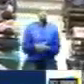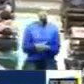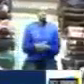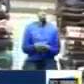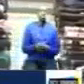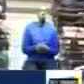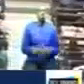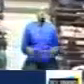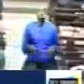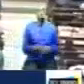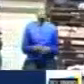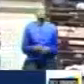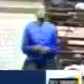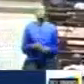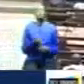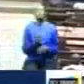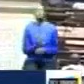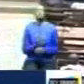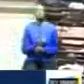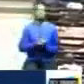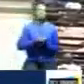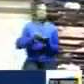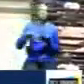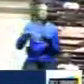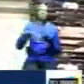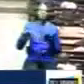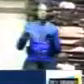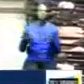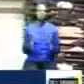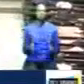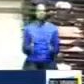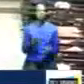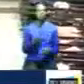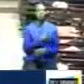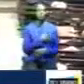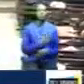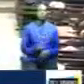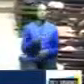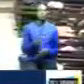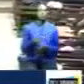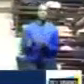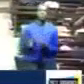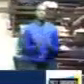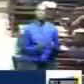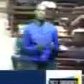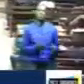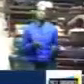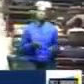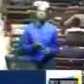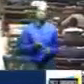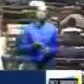Dans l'assemblée des saints. Mu makutano ya batakatifu. Et tu t'arranges à laisser tout